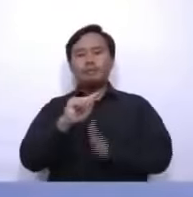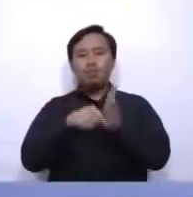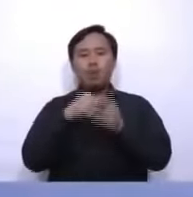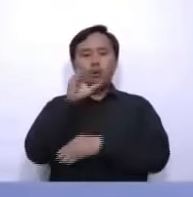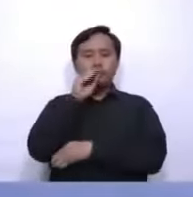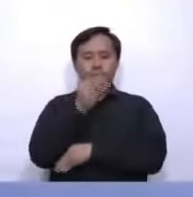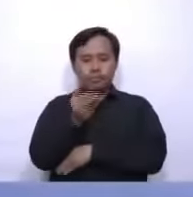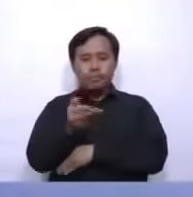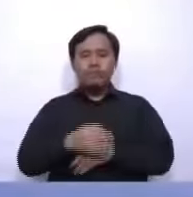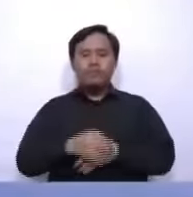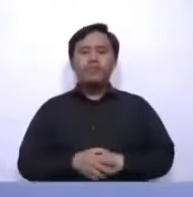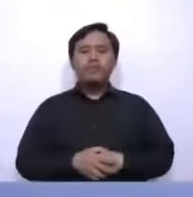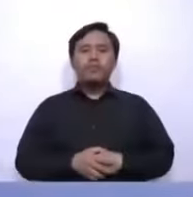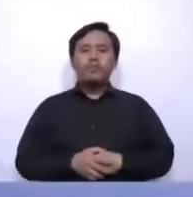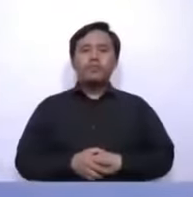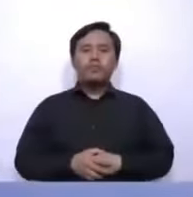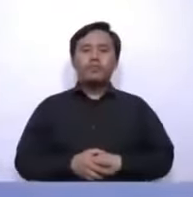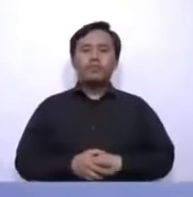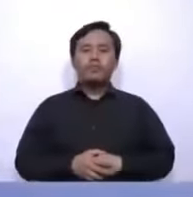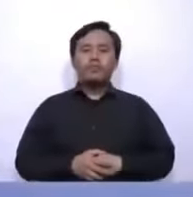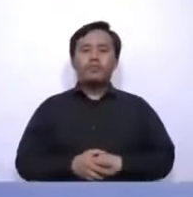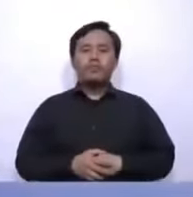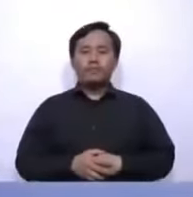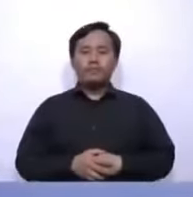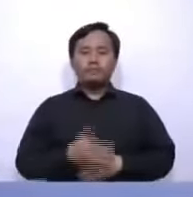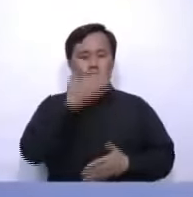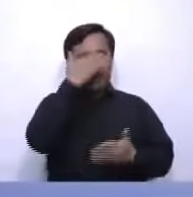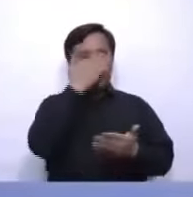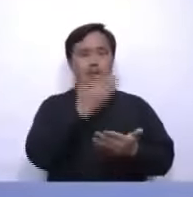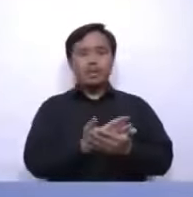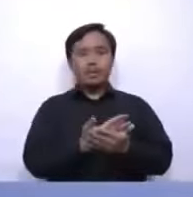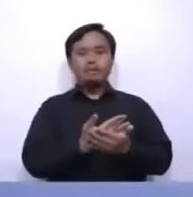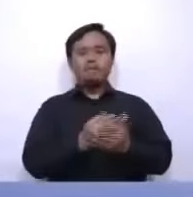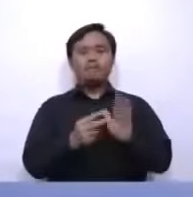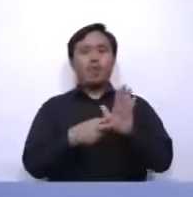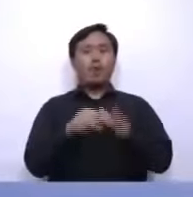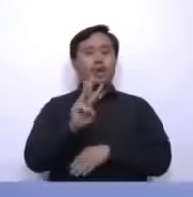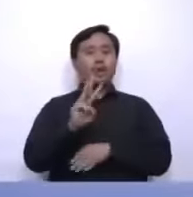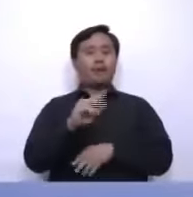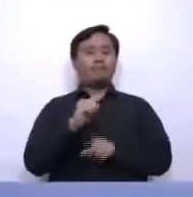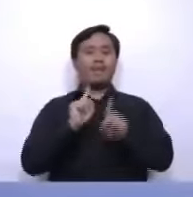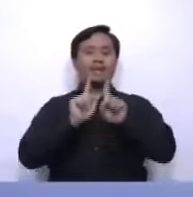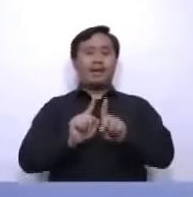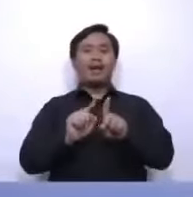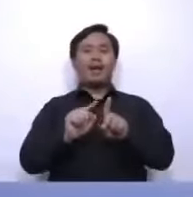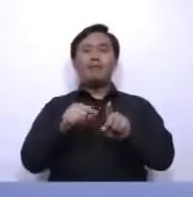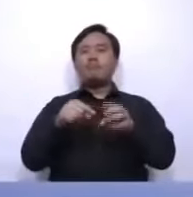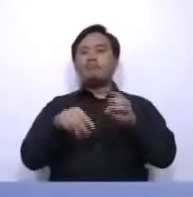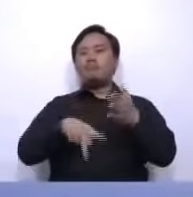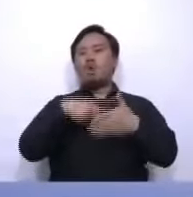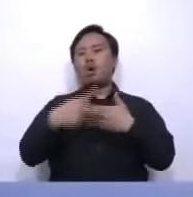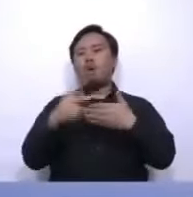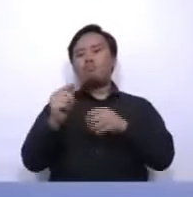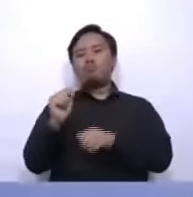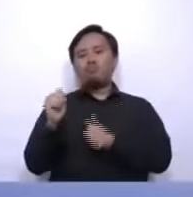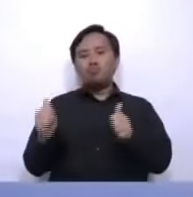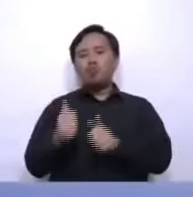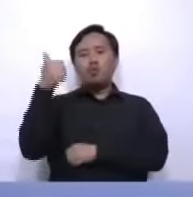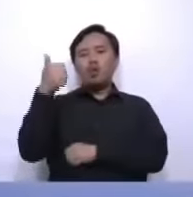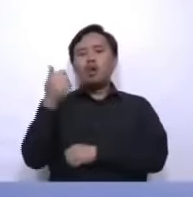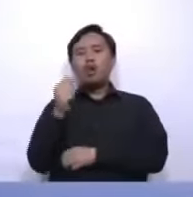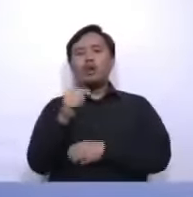saat berbicara. Terima kasih. Pasangan urut Asih nomor 3 memiliki 3 program unggulan untuk mengatasi